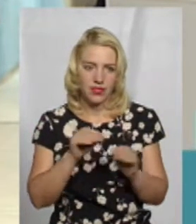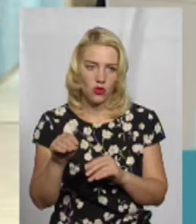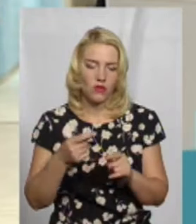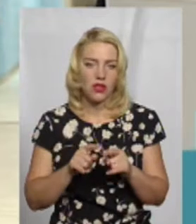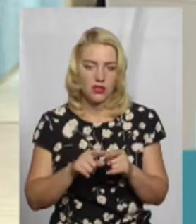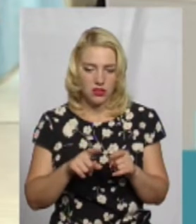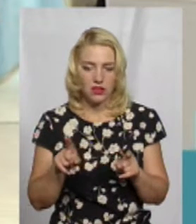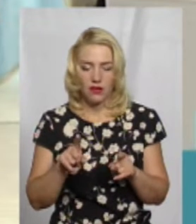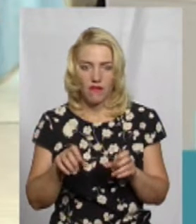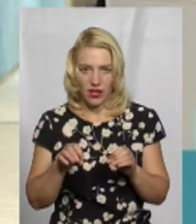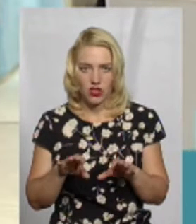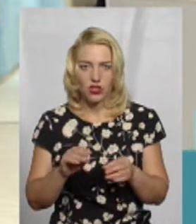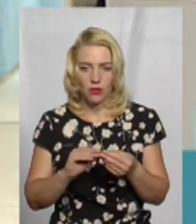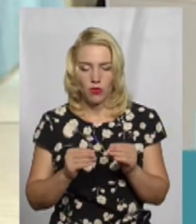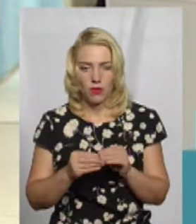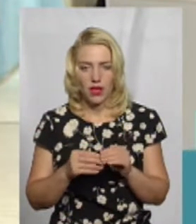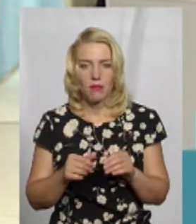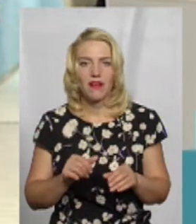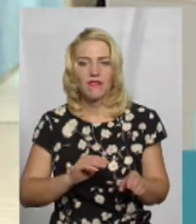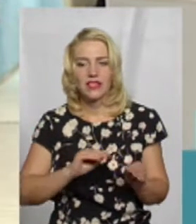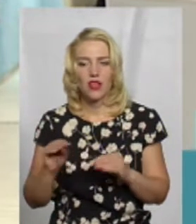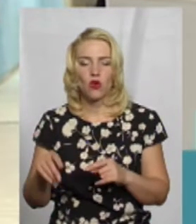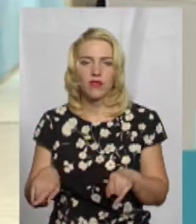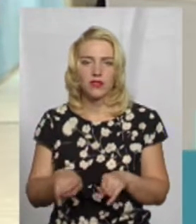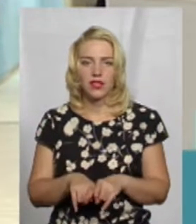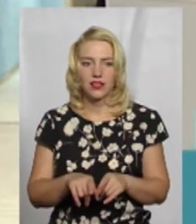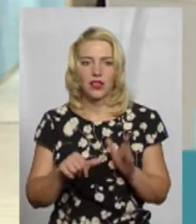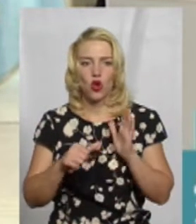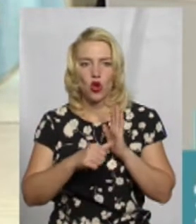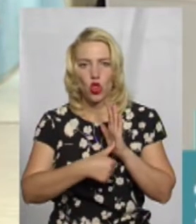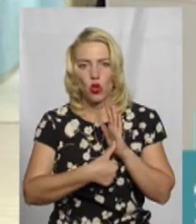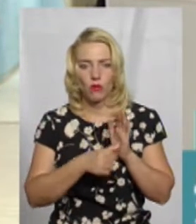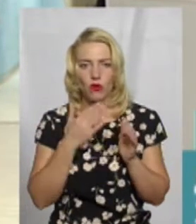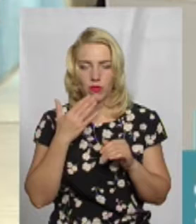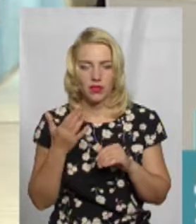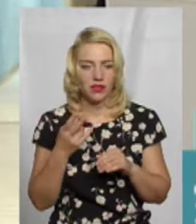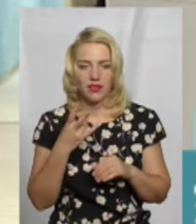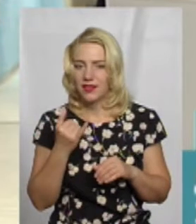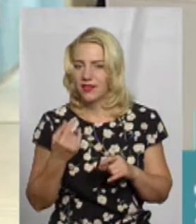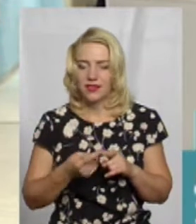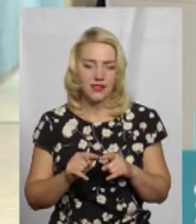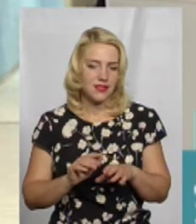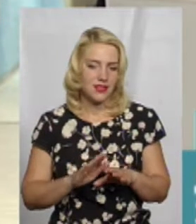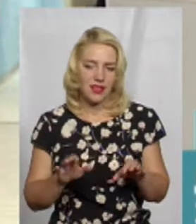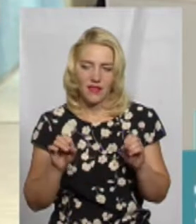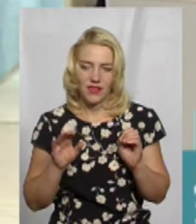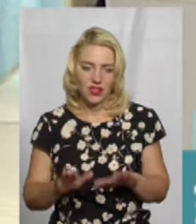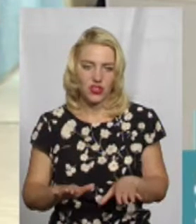Скажіть, це вирішення проблеми встановлення Ні. таких кнопок? Пані Ні. Ні, це не вирішення, і